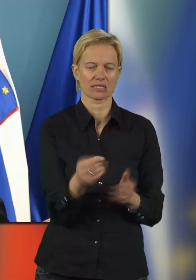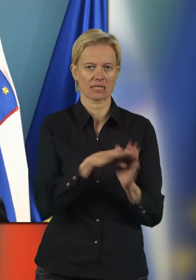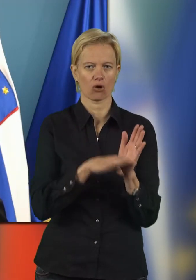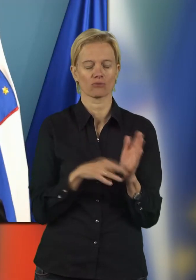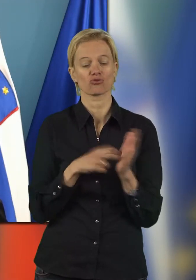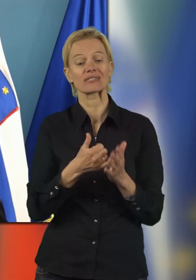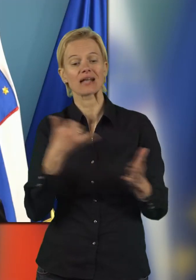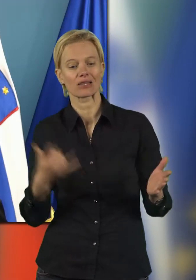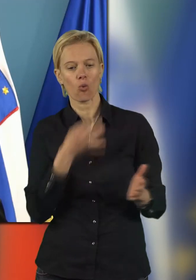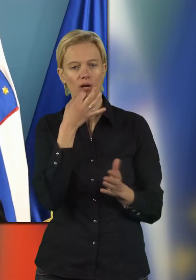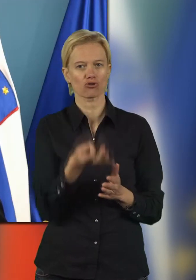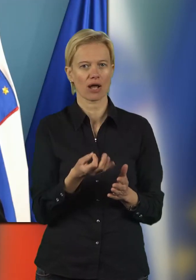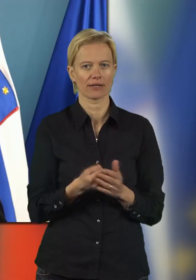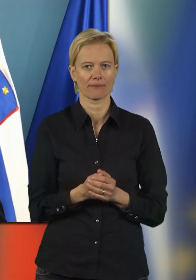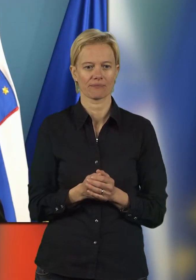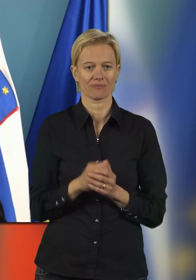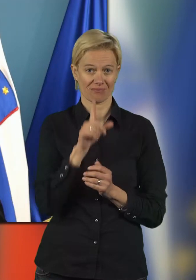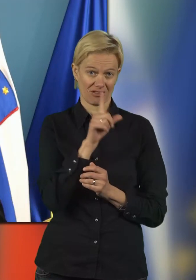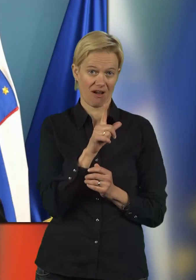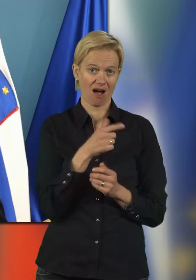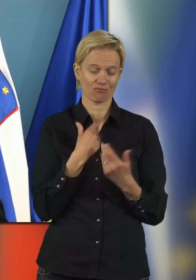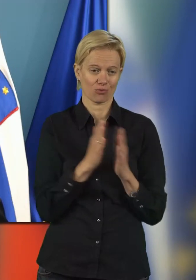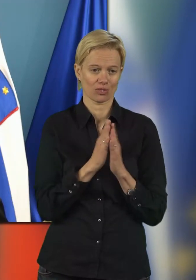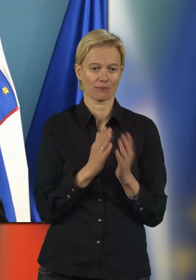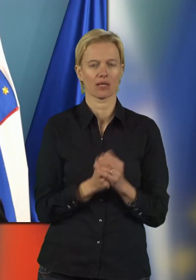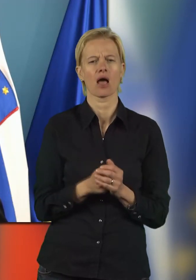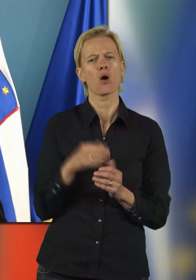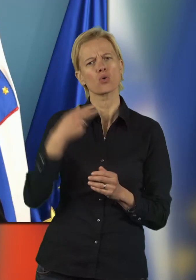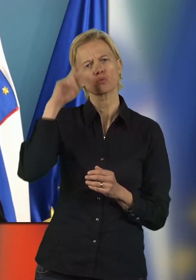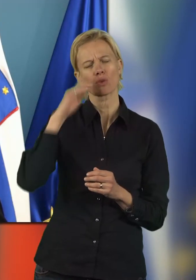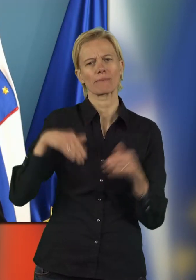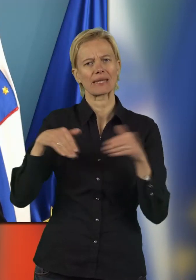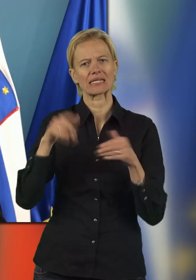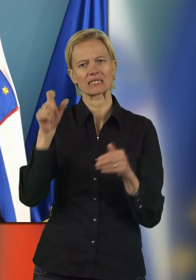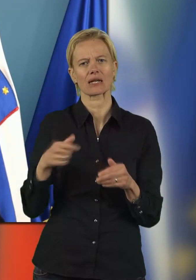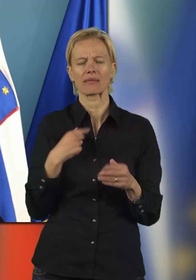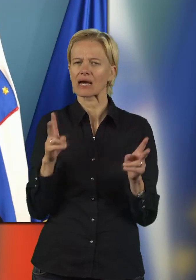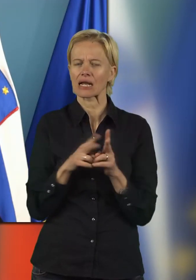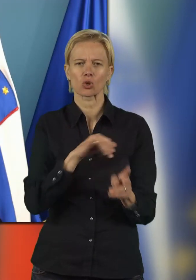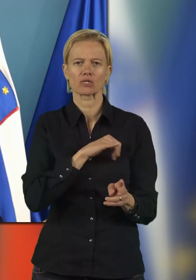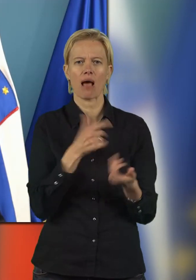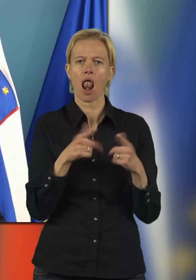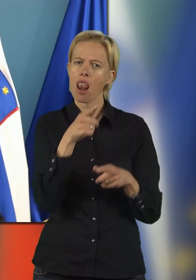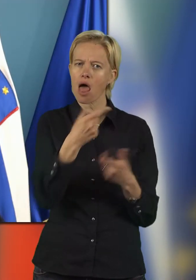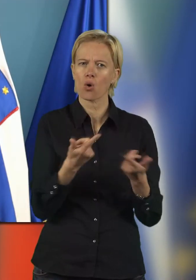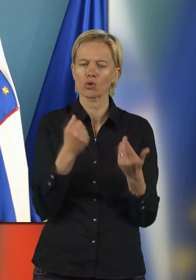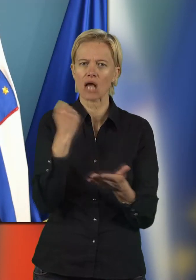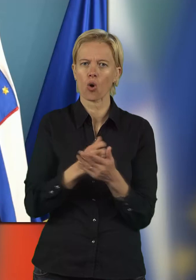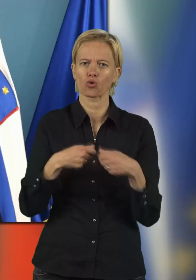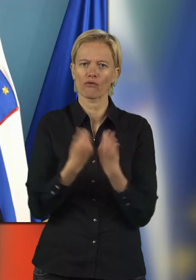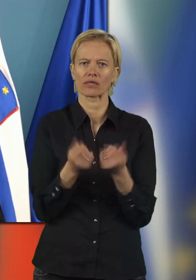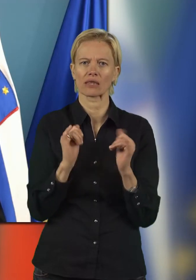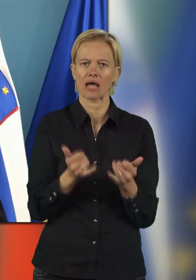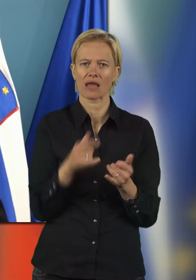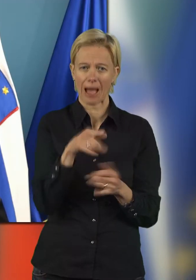ga predlagali zakonem. Še zadnje vprašanje. Dva, če dovolite. Gospod minister, najprej me čisto na